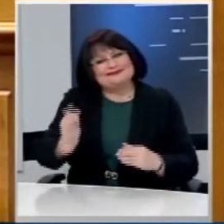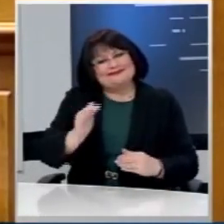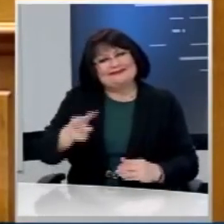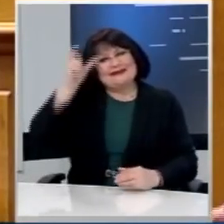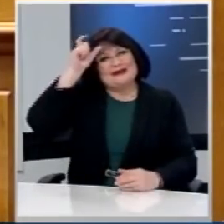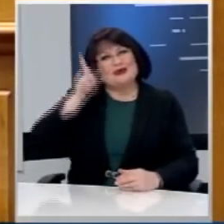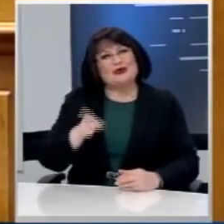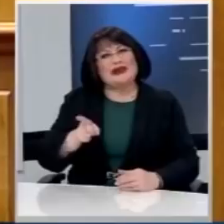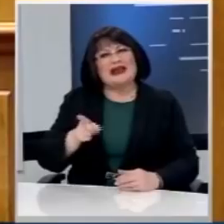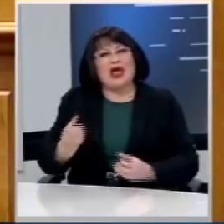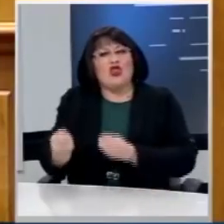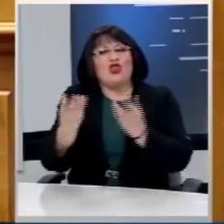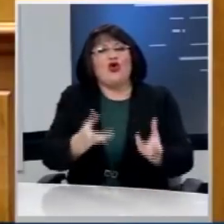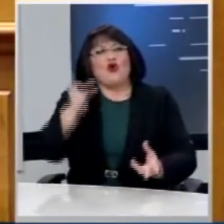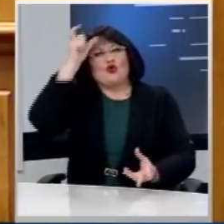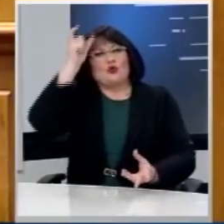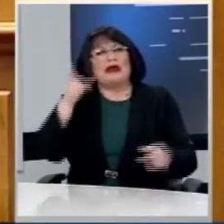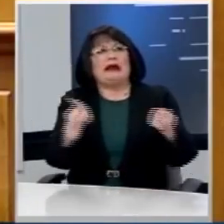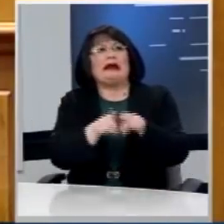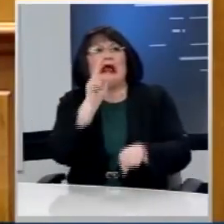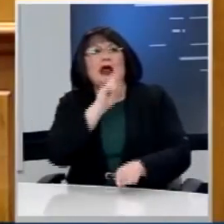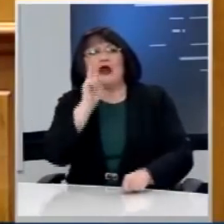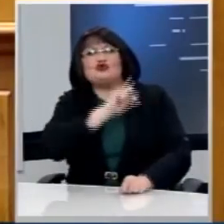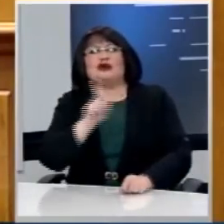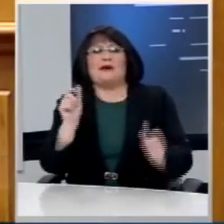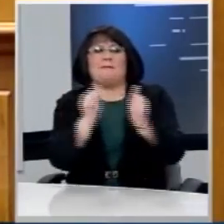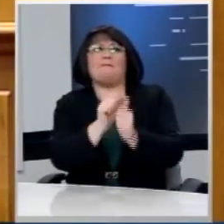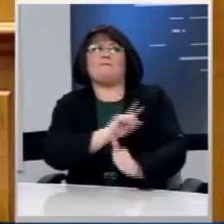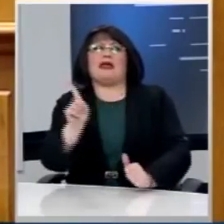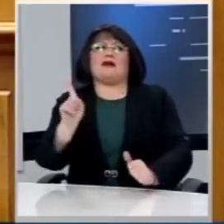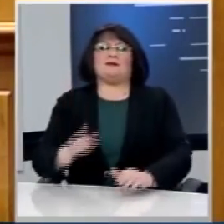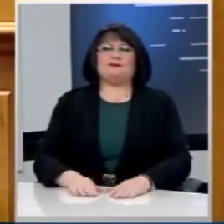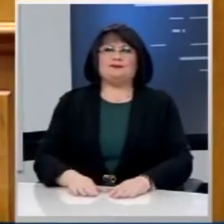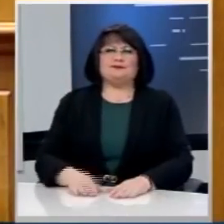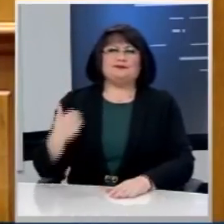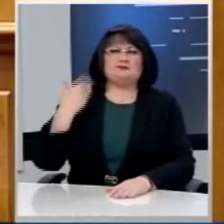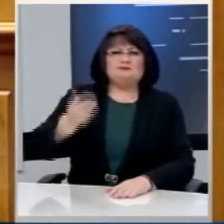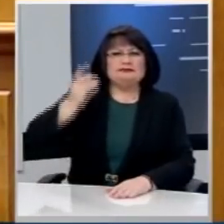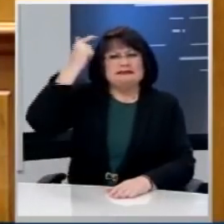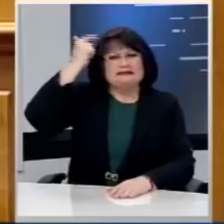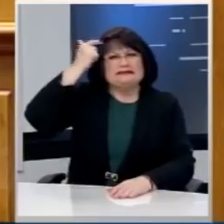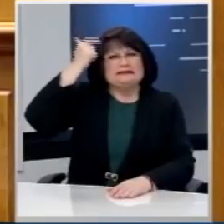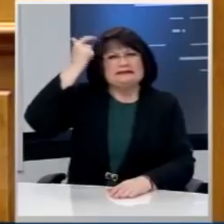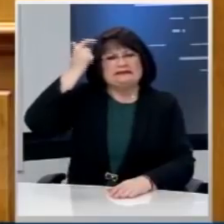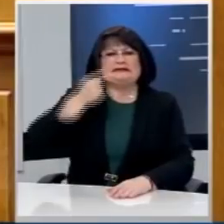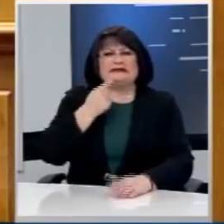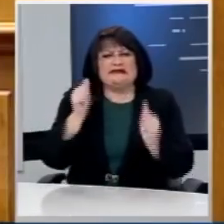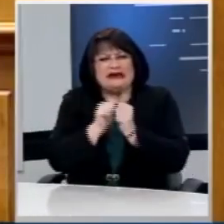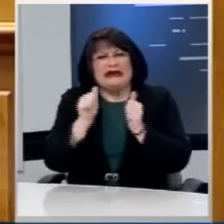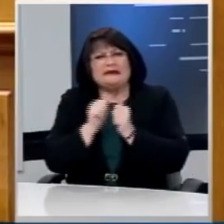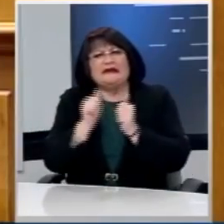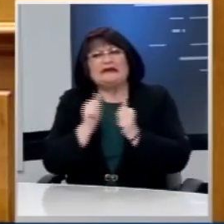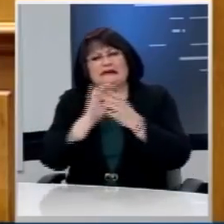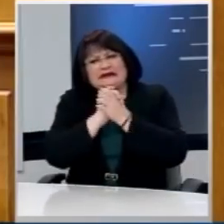για να μην τη χαρίσει, λέει, στη Ρωσία? Και ενώ τόσα χρόνια μας έχουν γανώσει το μυαλό με τις δίθεν